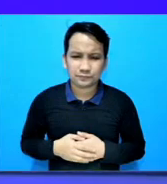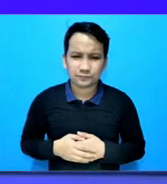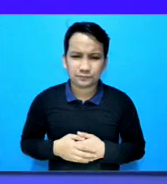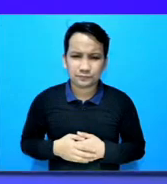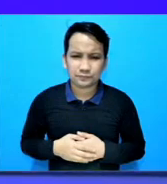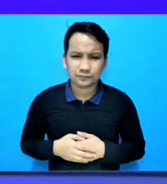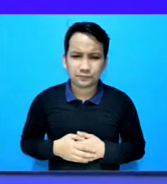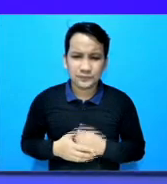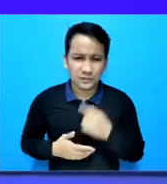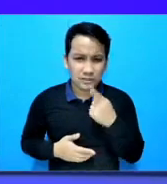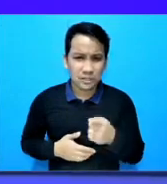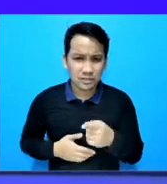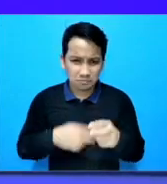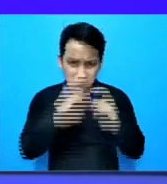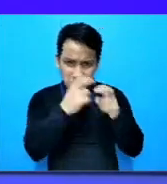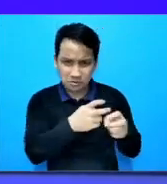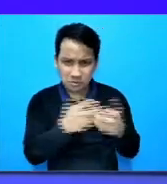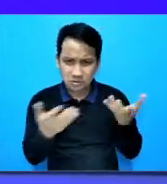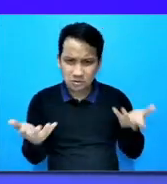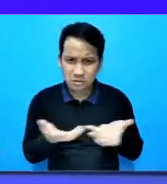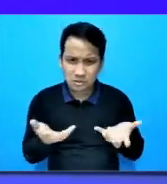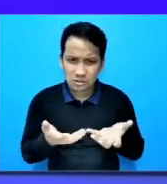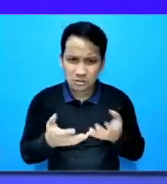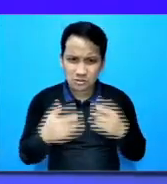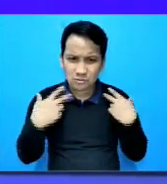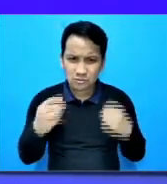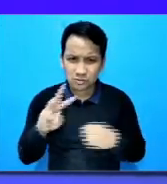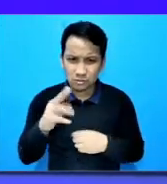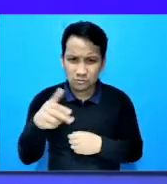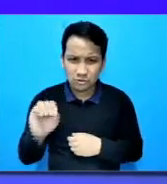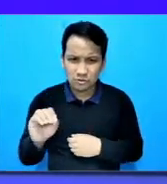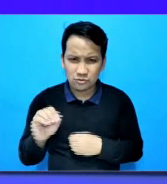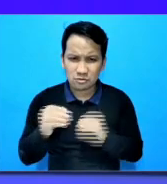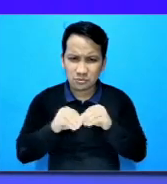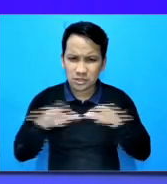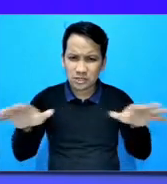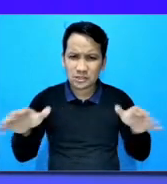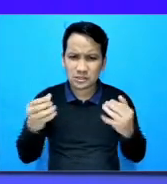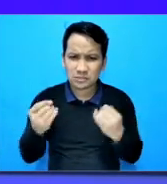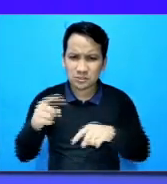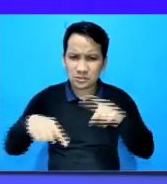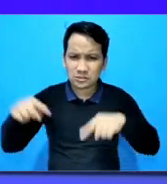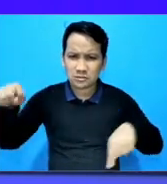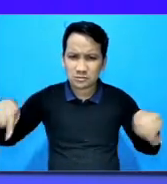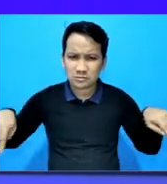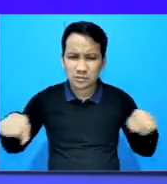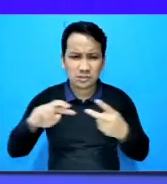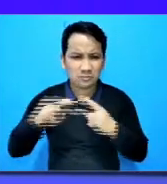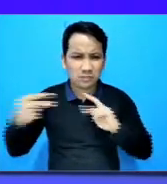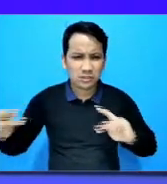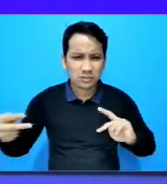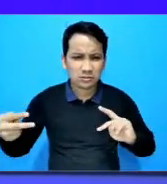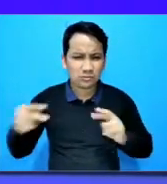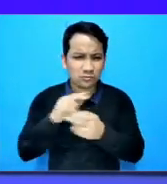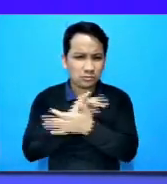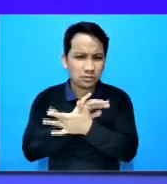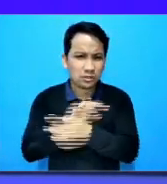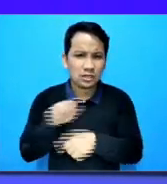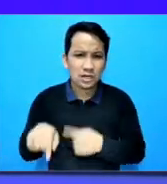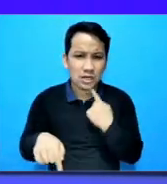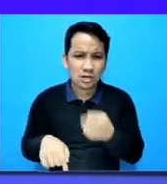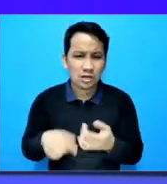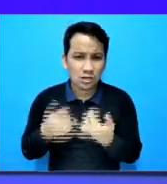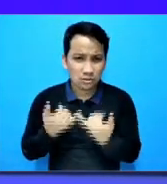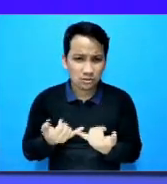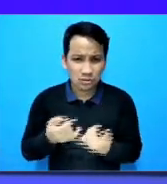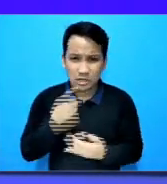Iniimbestigahan na ng Department of Health at World Health Organization ang pagkalat sa bansa ng iba't ibang variants ng coronavirus. Lalo pat ayon